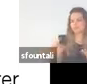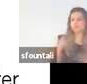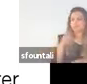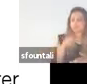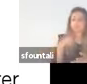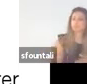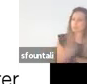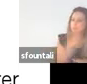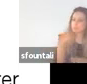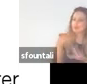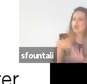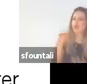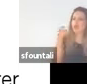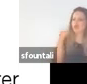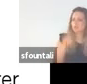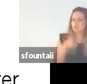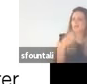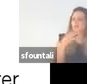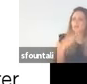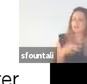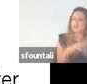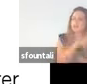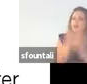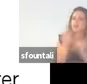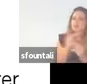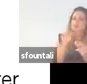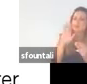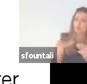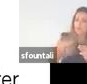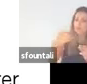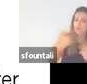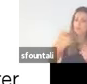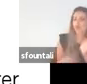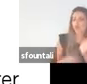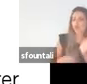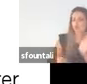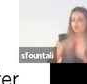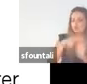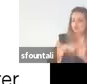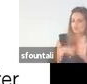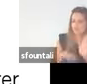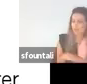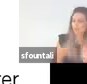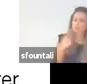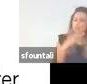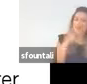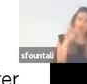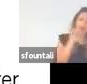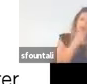πολλές φορές δεν φτάνουν μέχρι το ποινικό δικαιοσύνη σύστημα, ακριβώς γιατί οι γυναίκες και τα κορίτσια δεν το